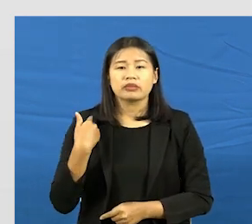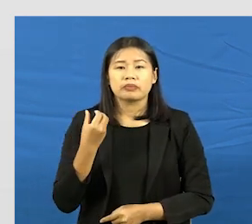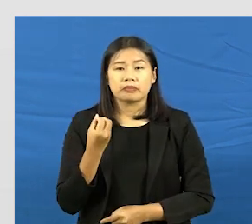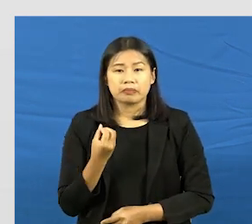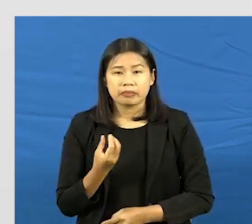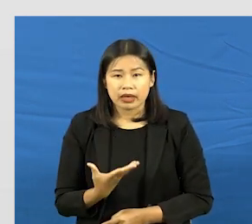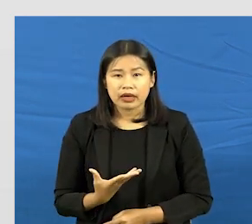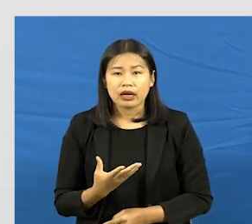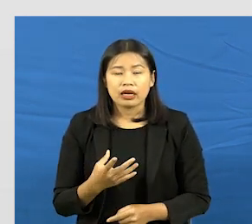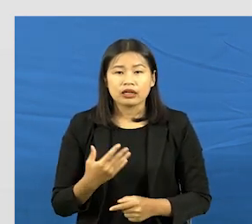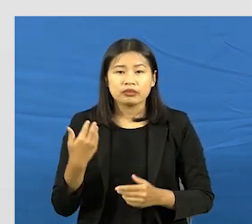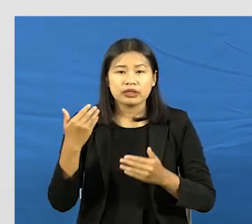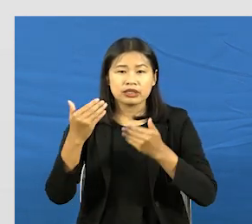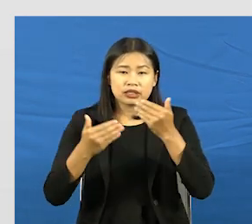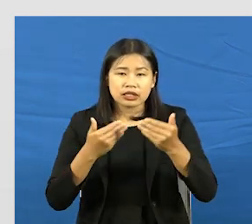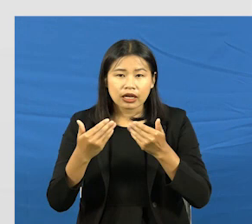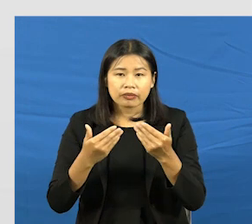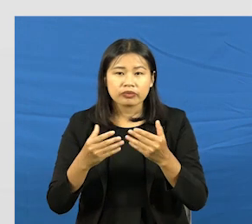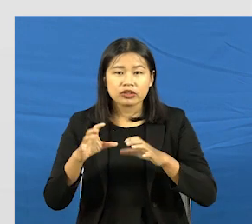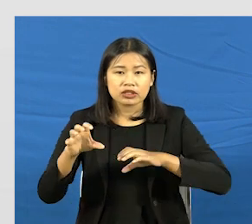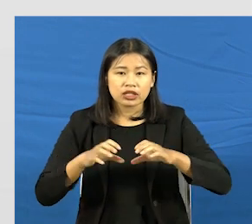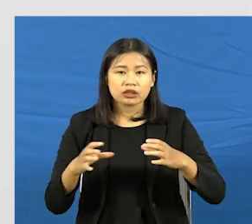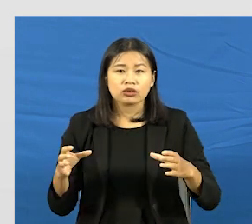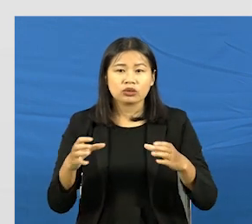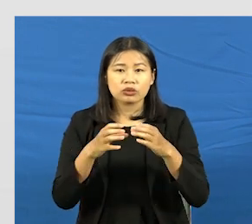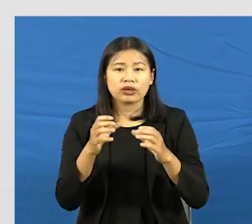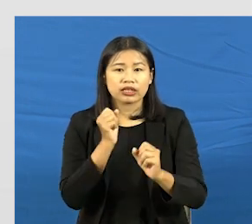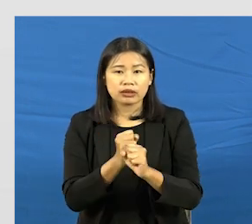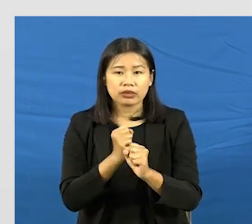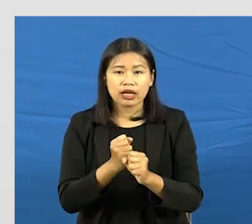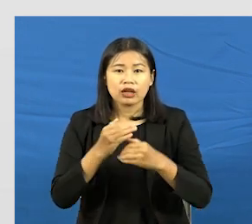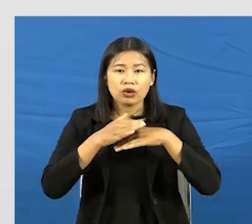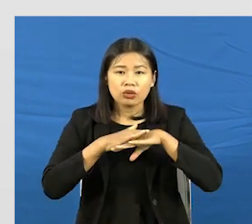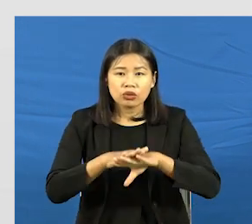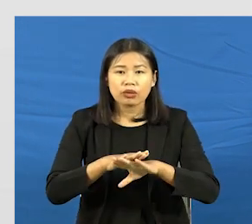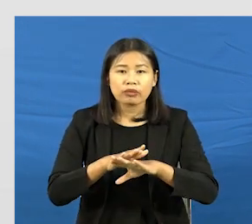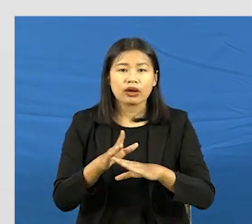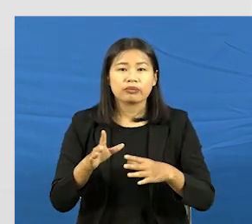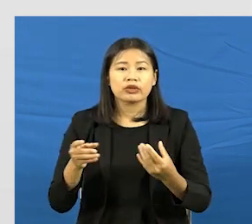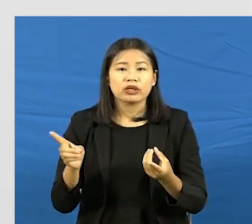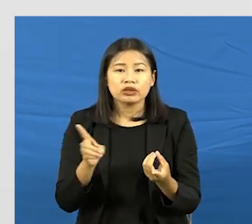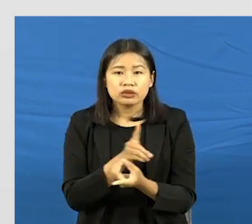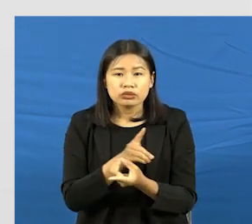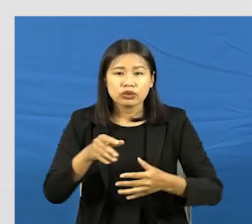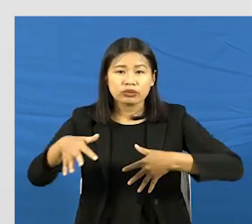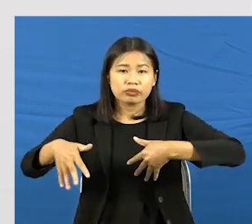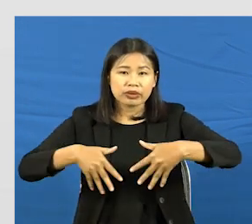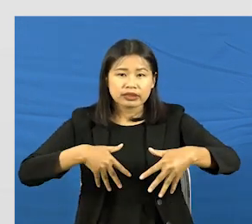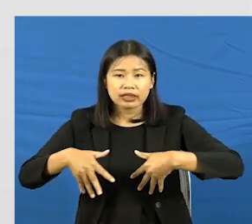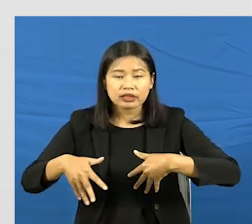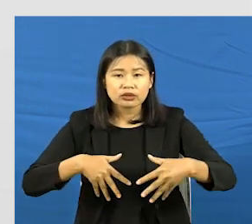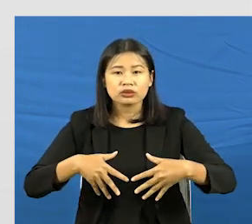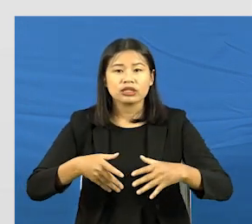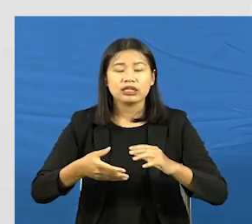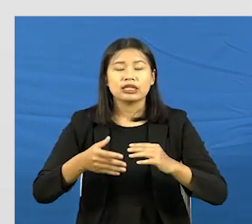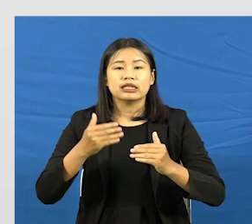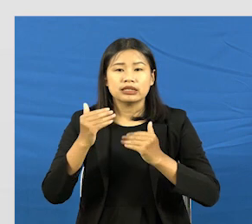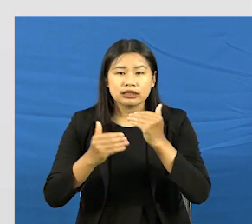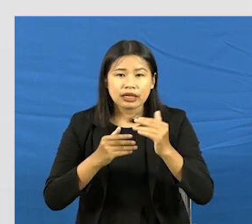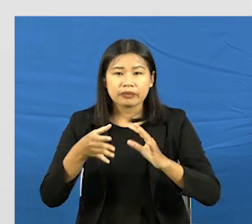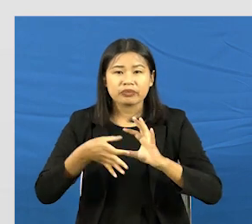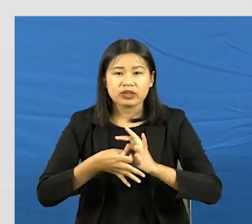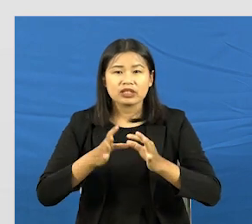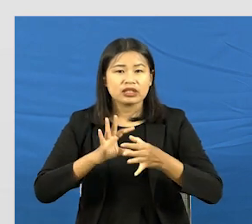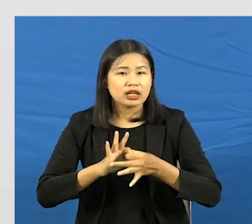นะการทำงานร่วมกับชุมชนนะกิจกรรมกีฬานะหลายๆกิจกรรมนะครับ